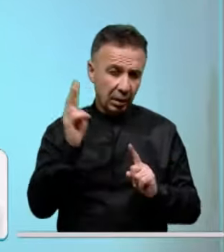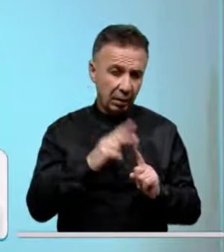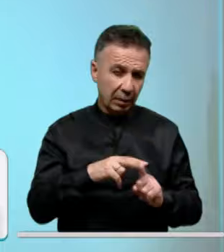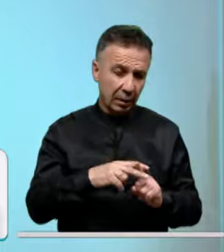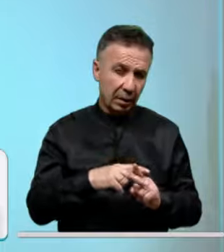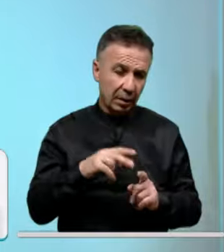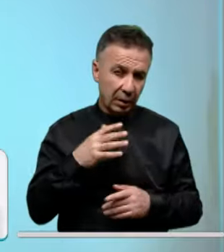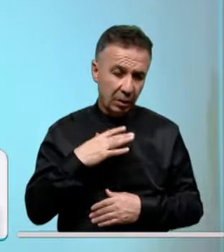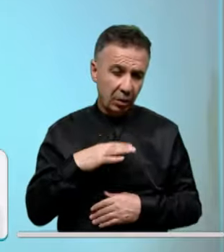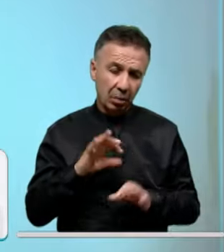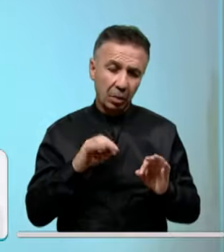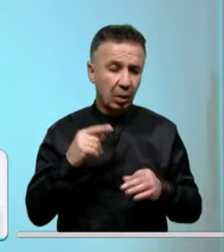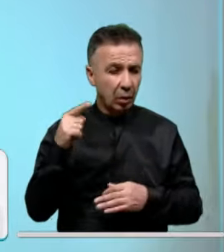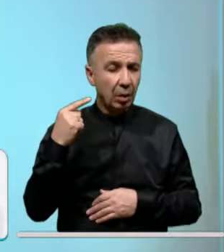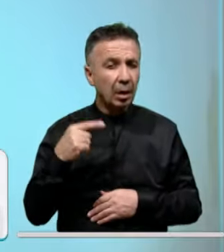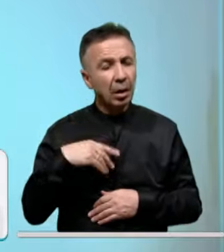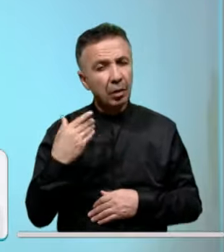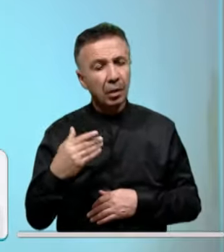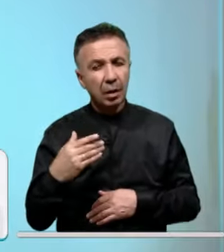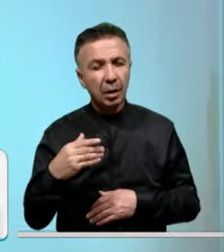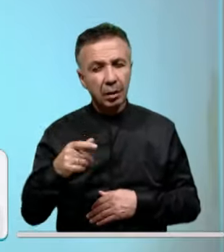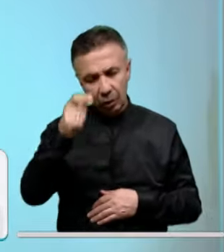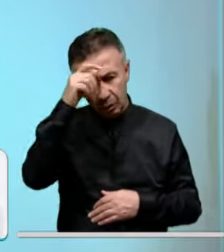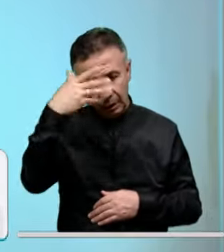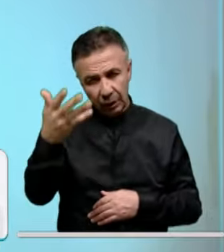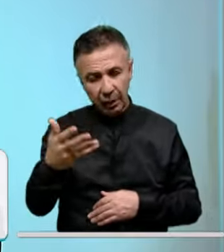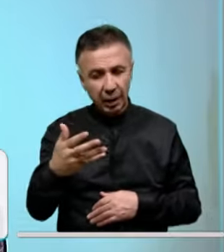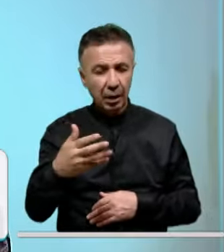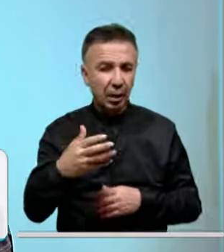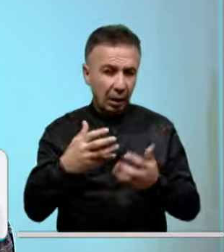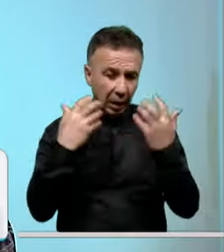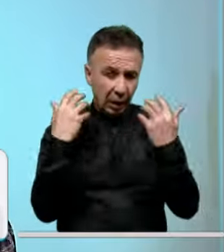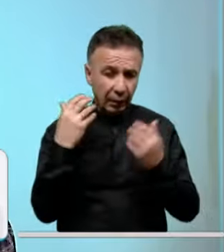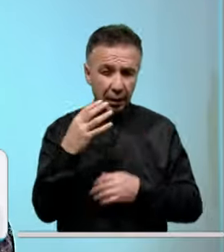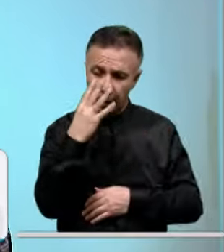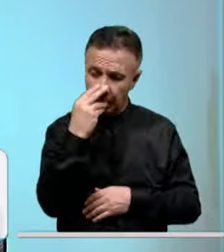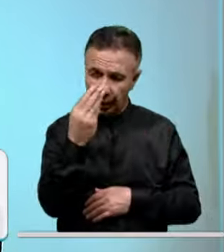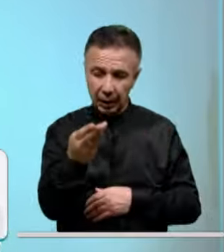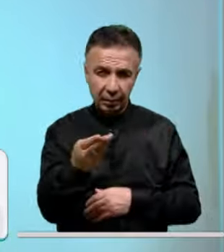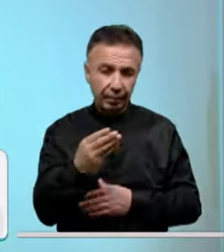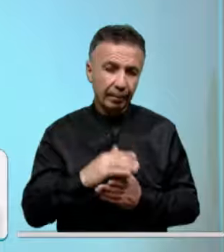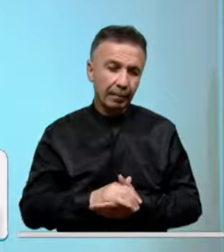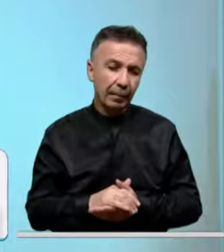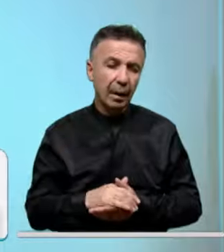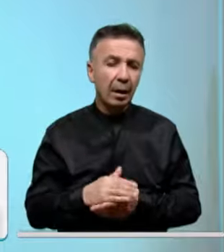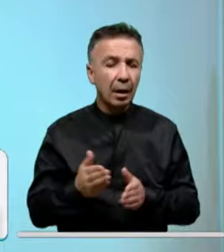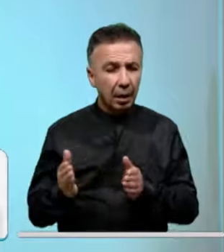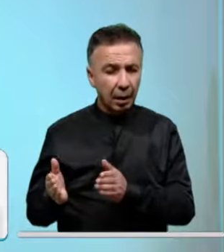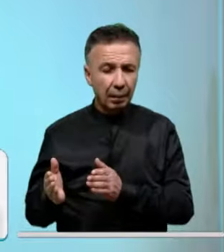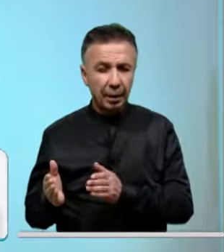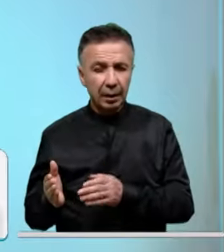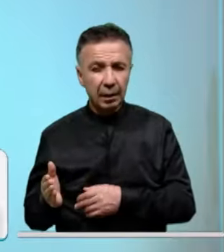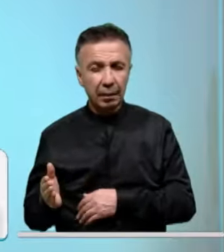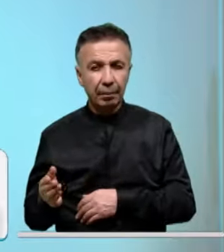istiyordum, böyle düşünüyordum. Ancak daha sonra yurt dışına kurban hissesini göndereyim. Kalan parayla da eve et